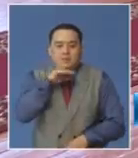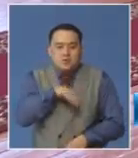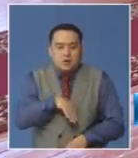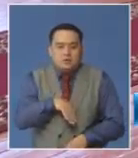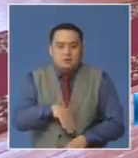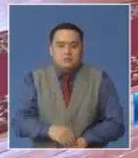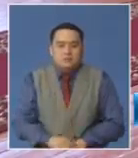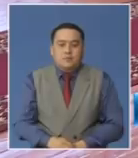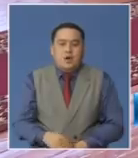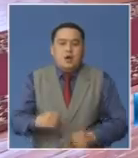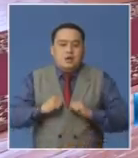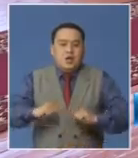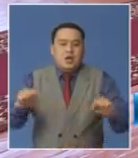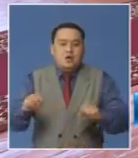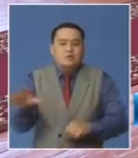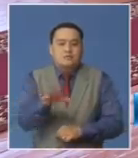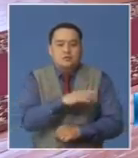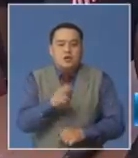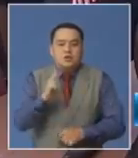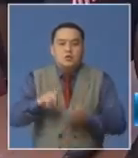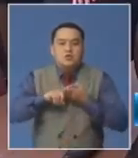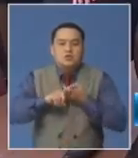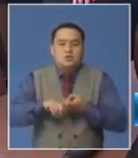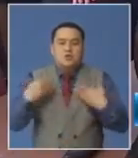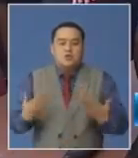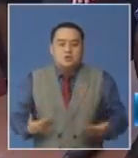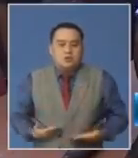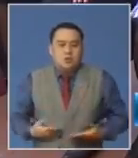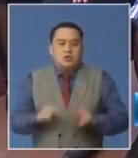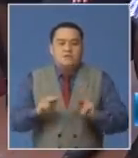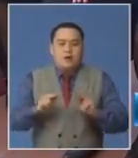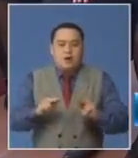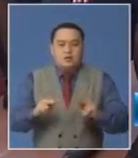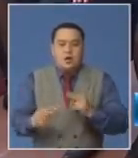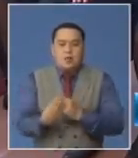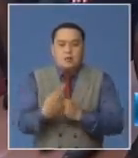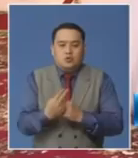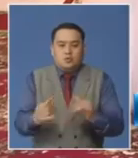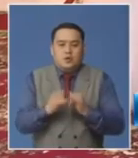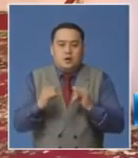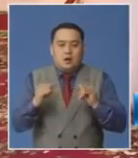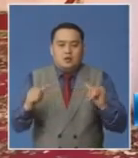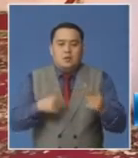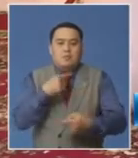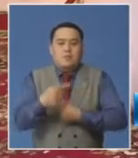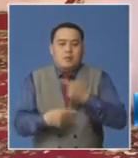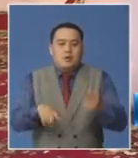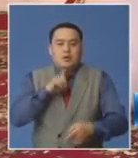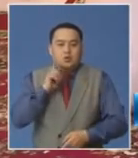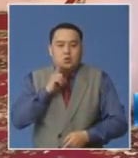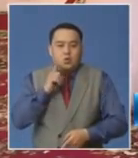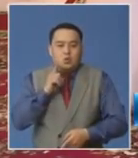для героев дня и всех тех кто связан свою жизнь с питанием обучением и развитием подрастающего поколения